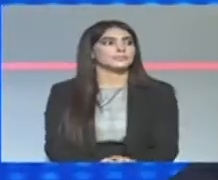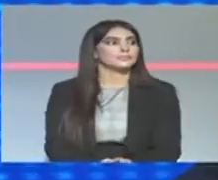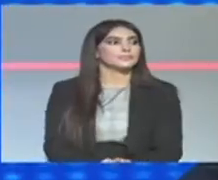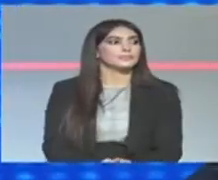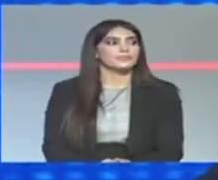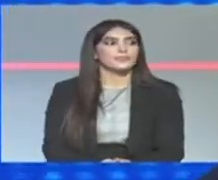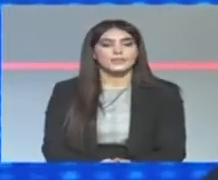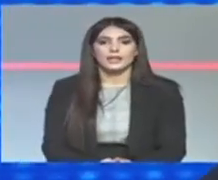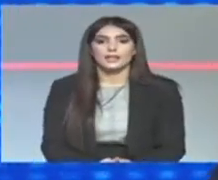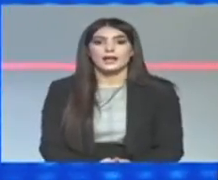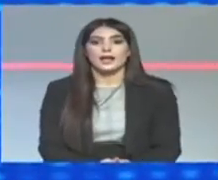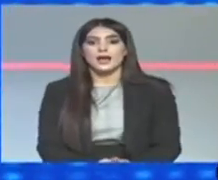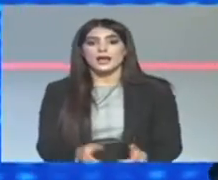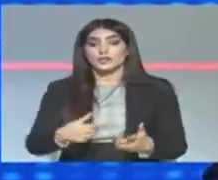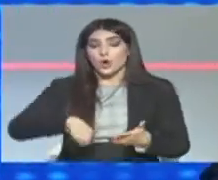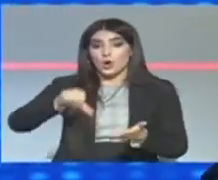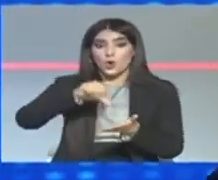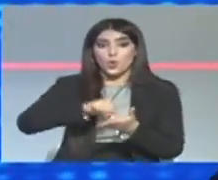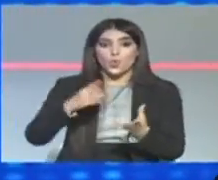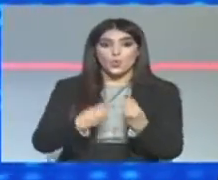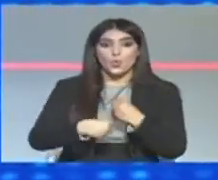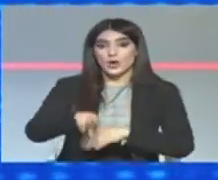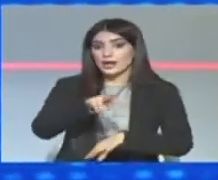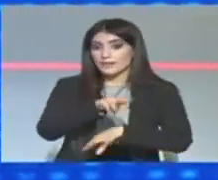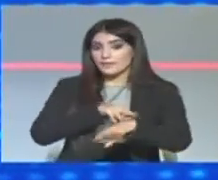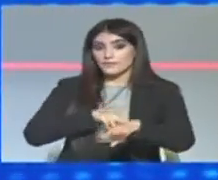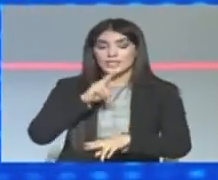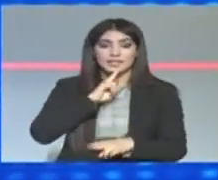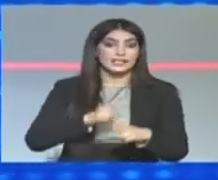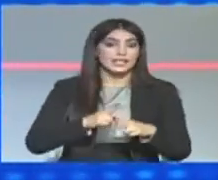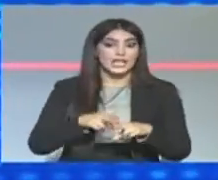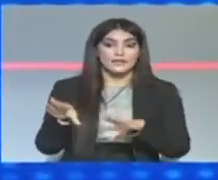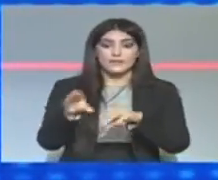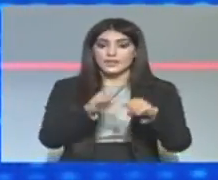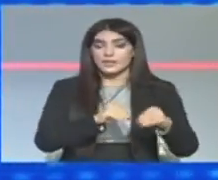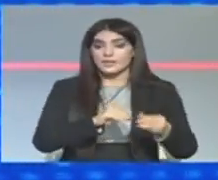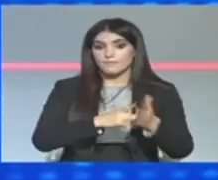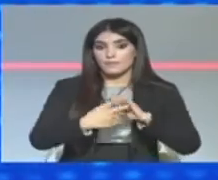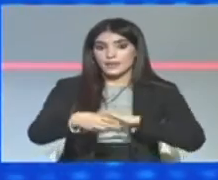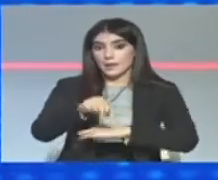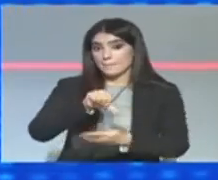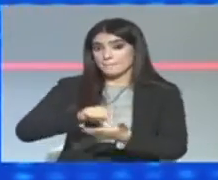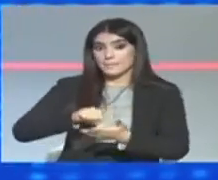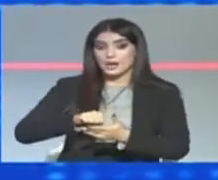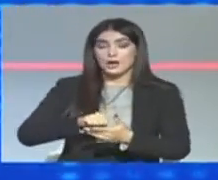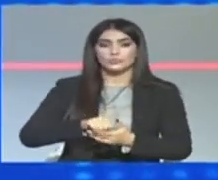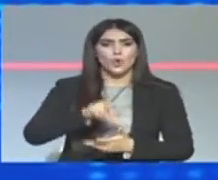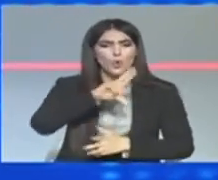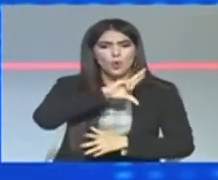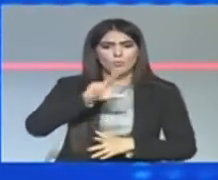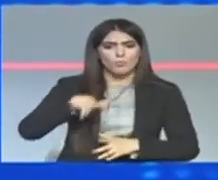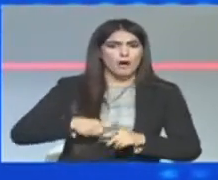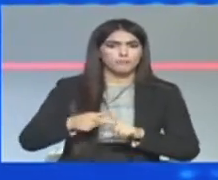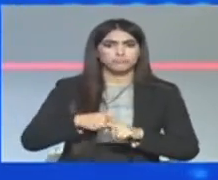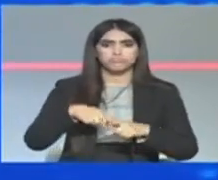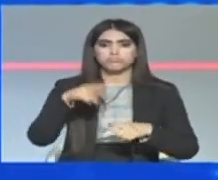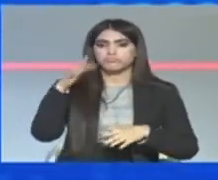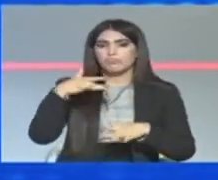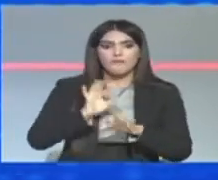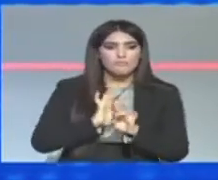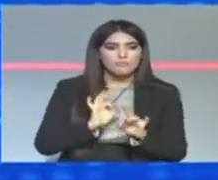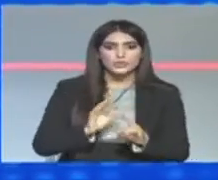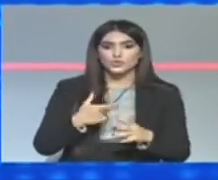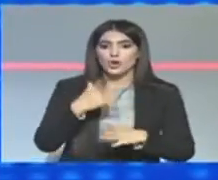المدينه العتيقه بس كما في عدد من المدن التونسيه محلات مهجوره وبنايات متداعيه